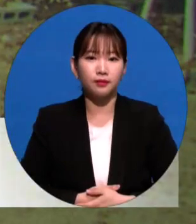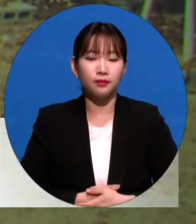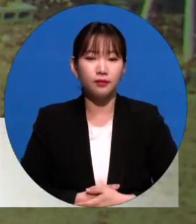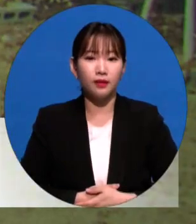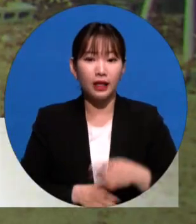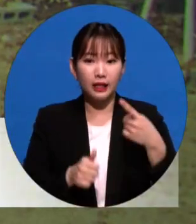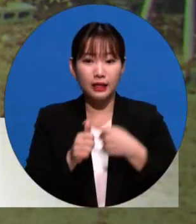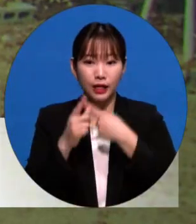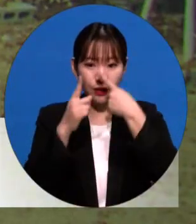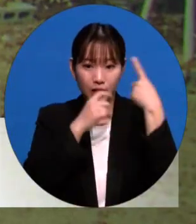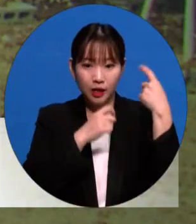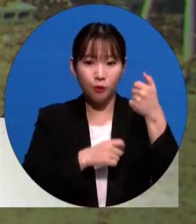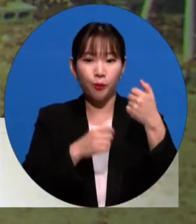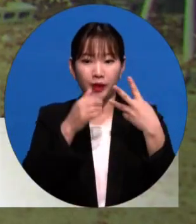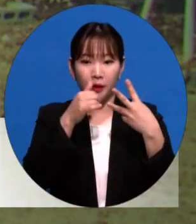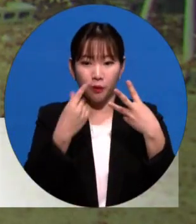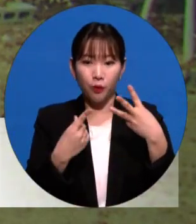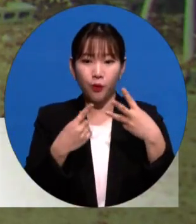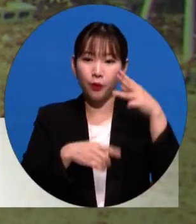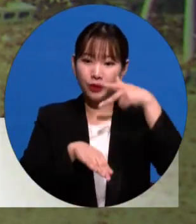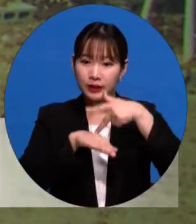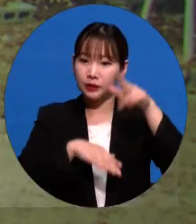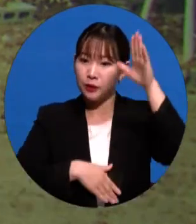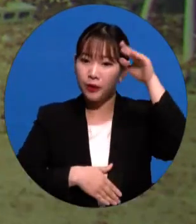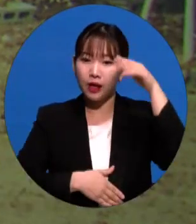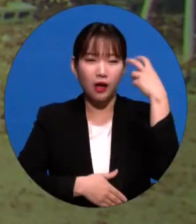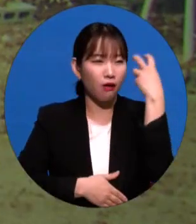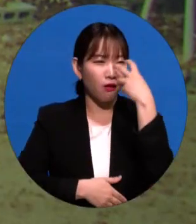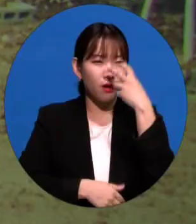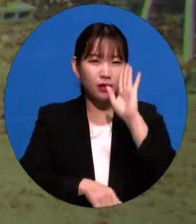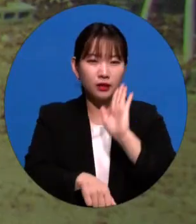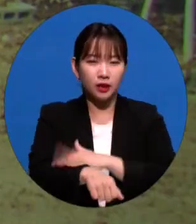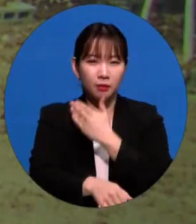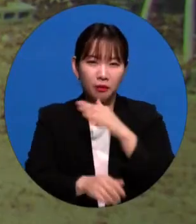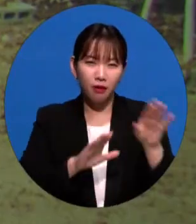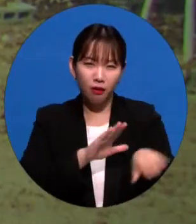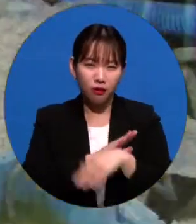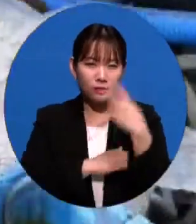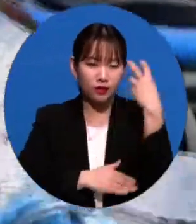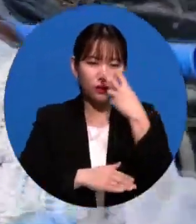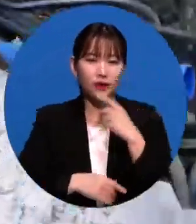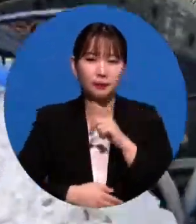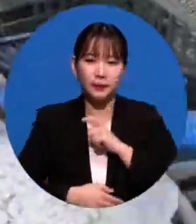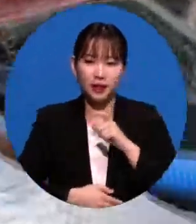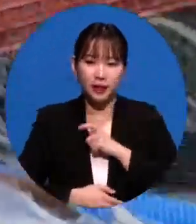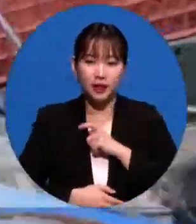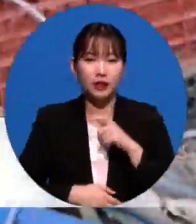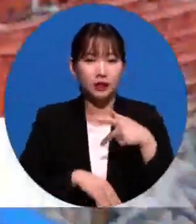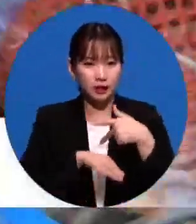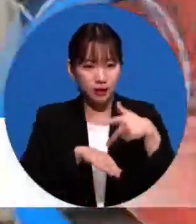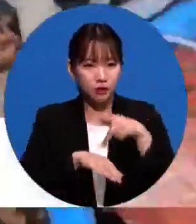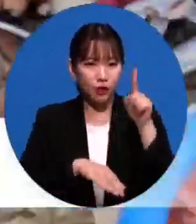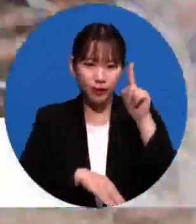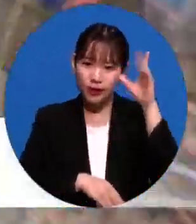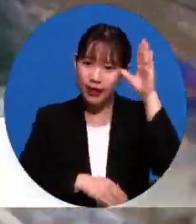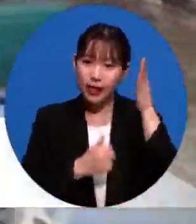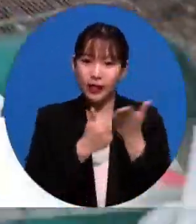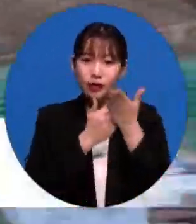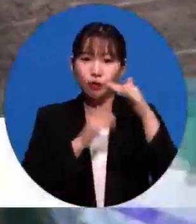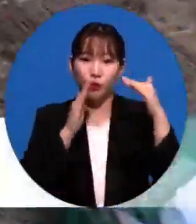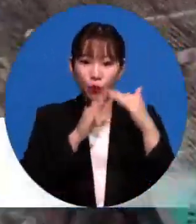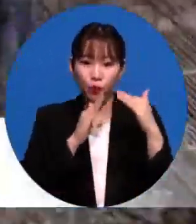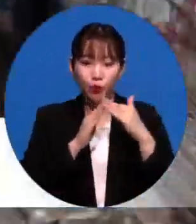저는 기념물 53호인 진도계 관리부실 의혹이 일고 있습니다 진도군은 진도의 한 사육장에서